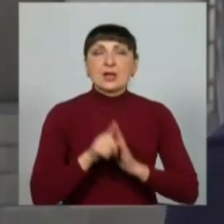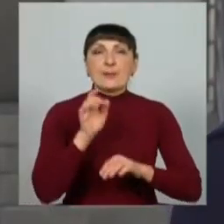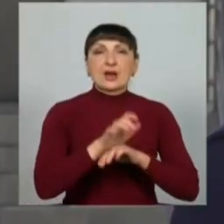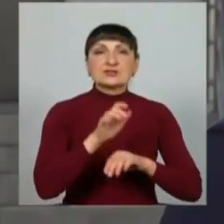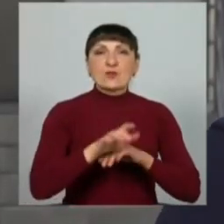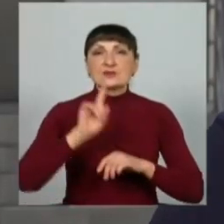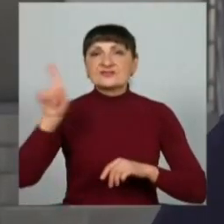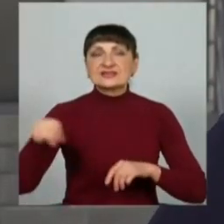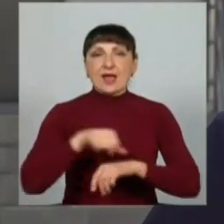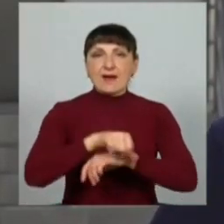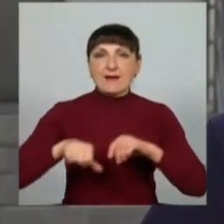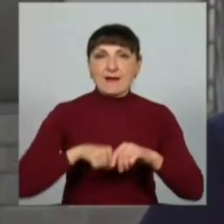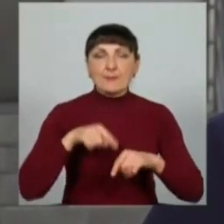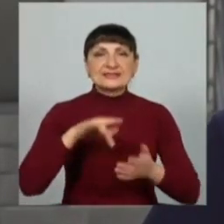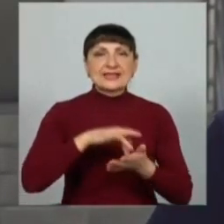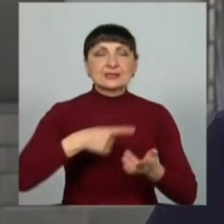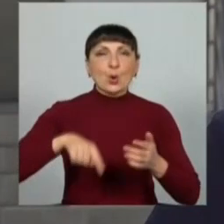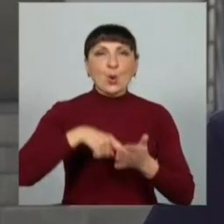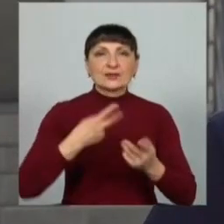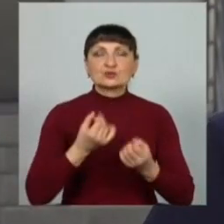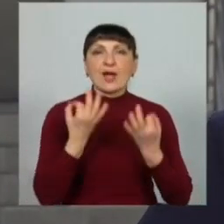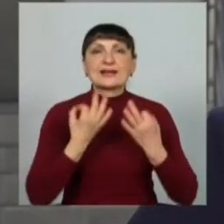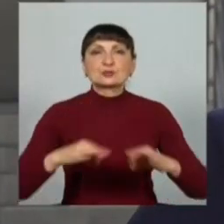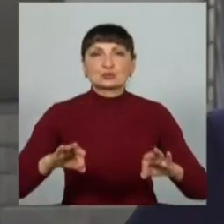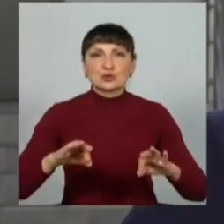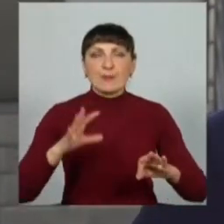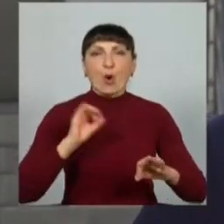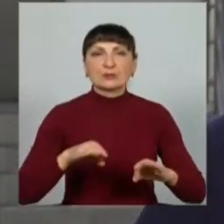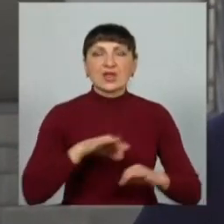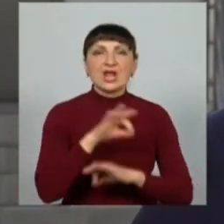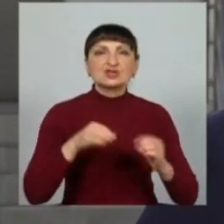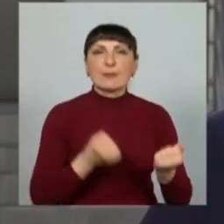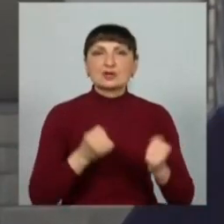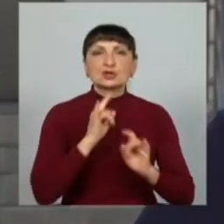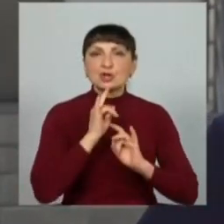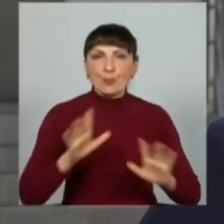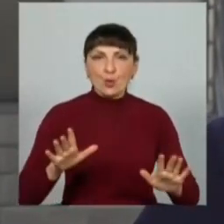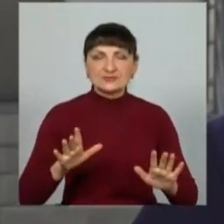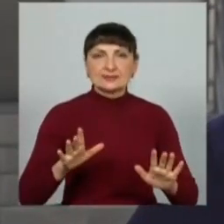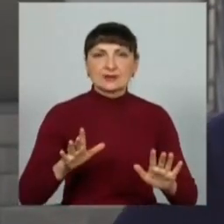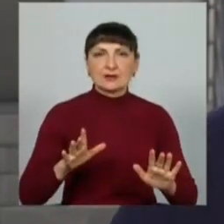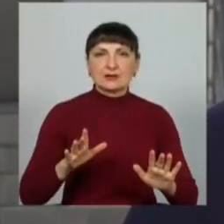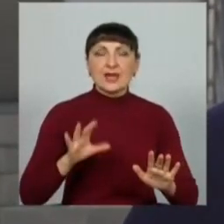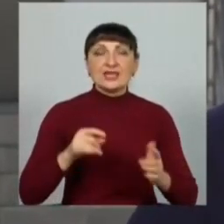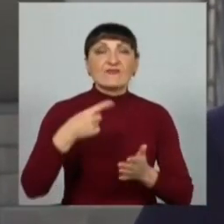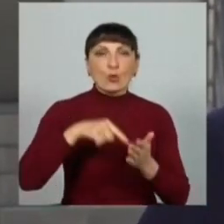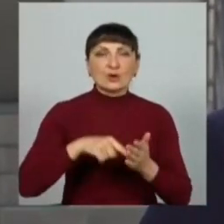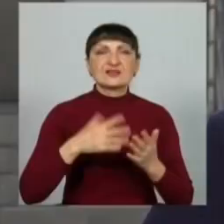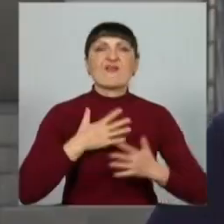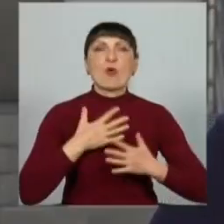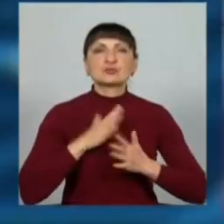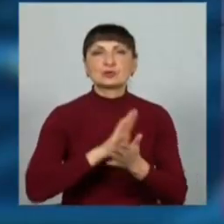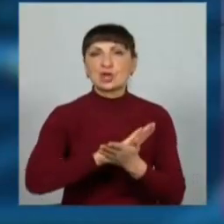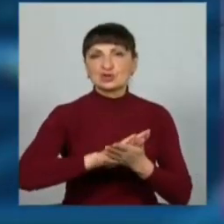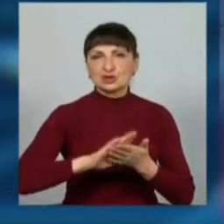пределы города, мы разгружаем центр города от лишних машин, лишней инфраструктуры, и в городе становится воздух